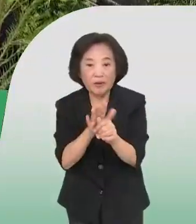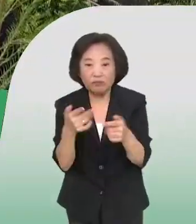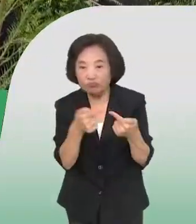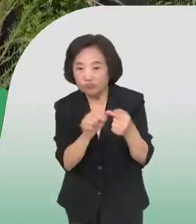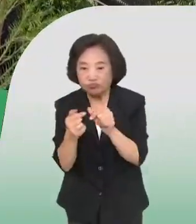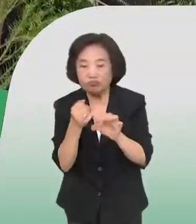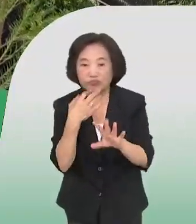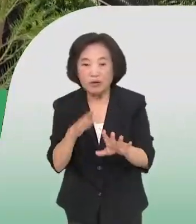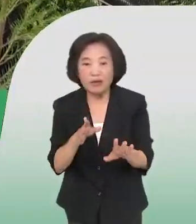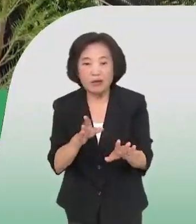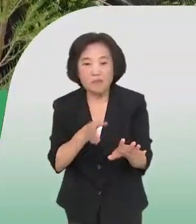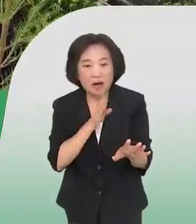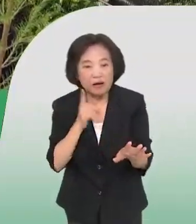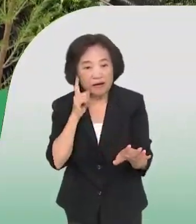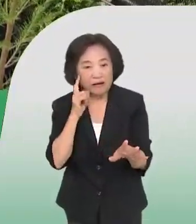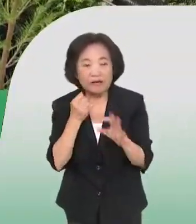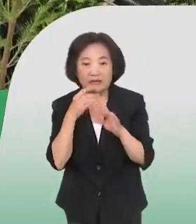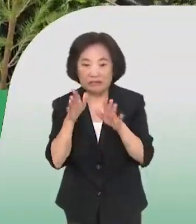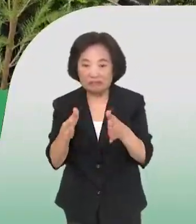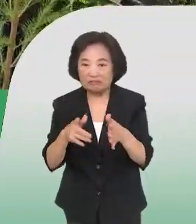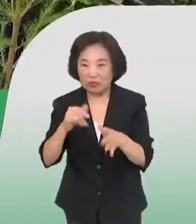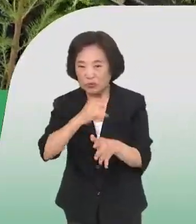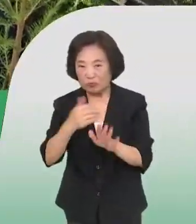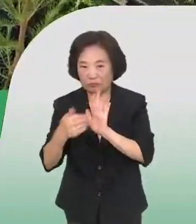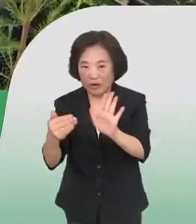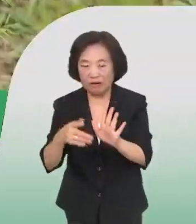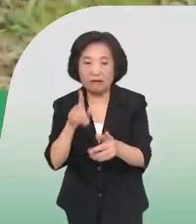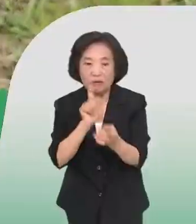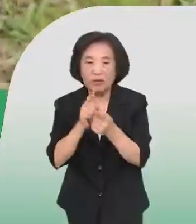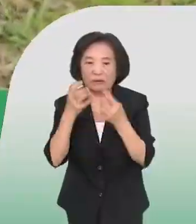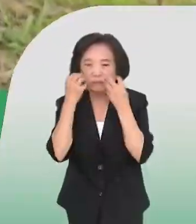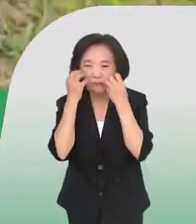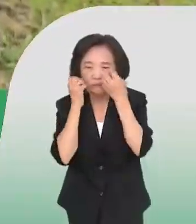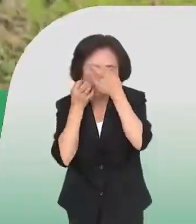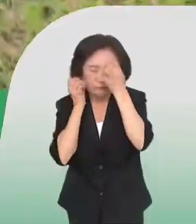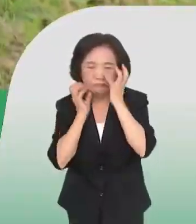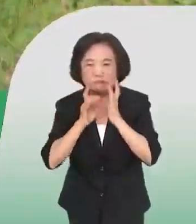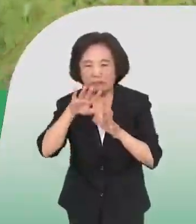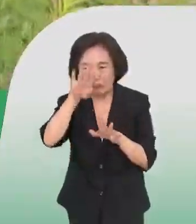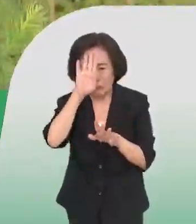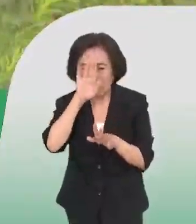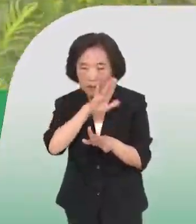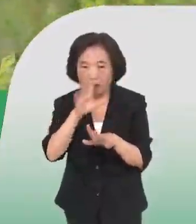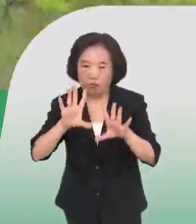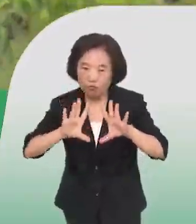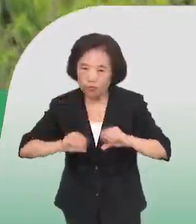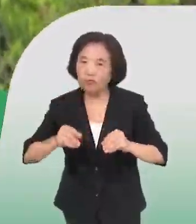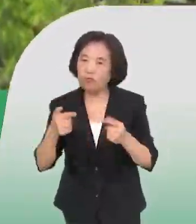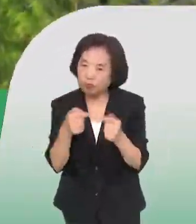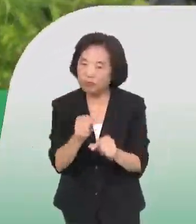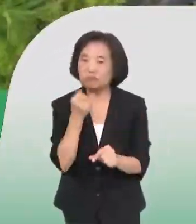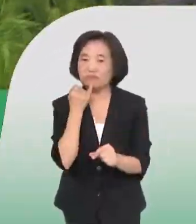老深度走在风闷口晕对泡泡流平就感受调伏地也动就蹦粗